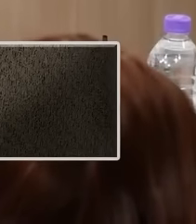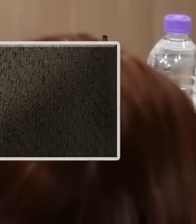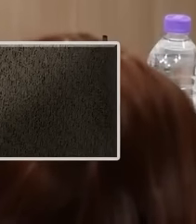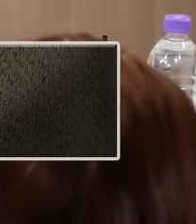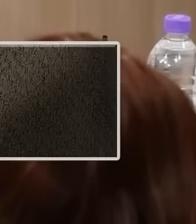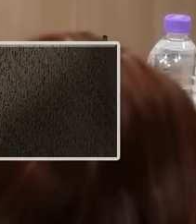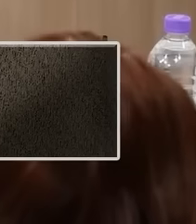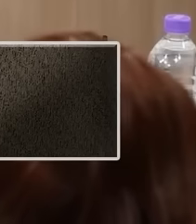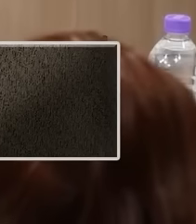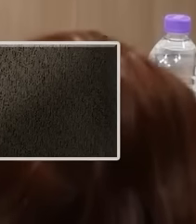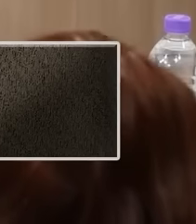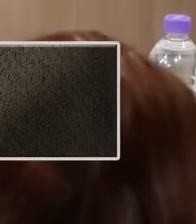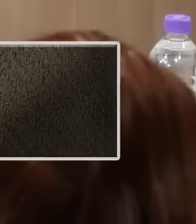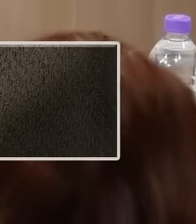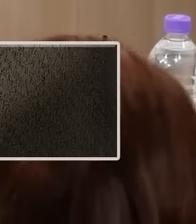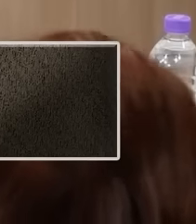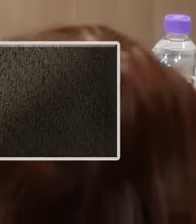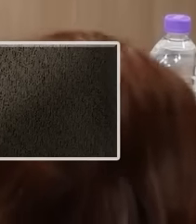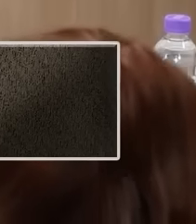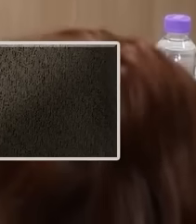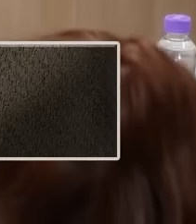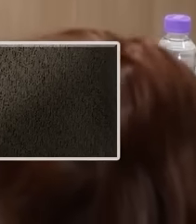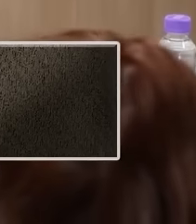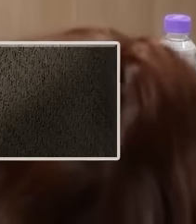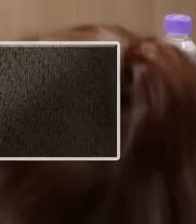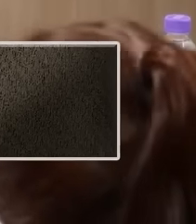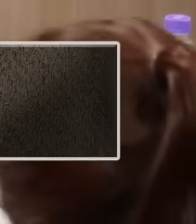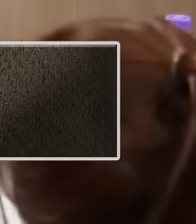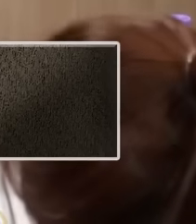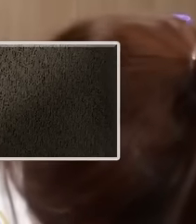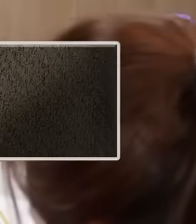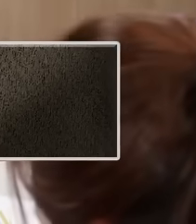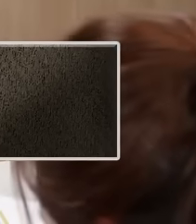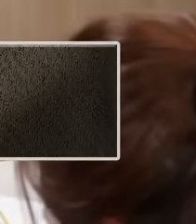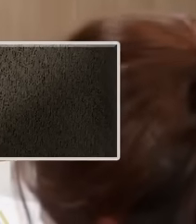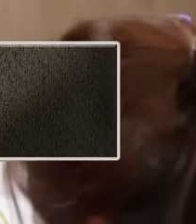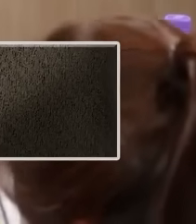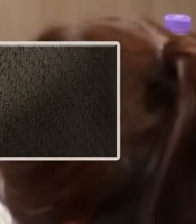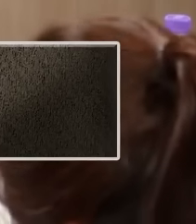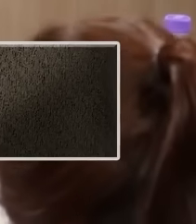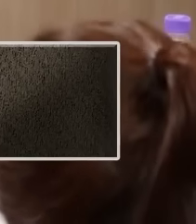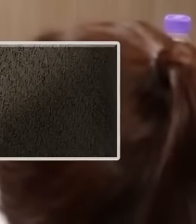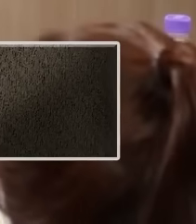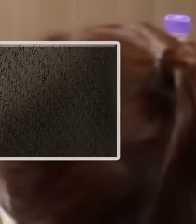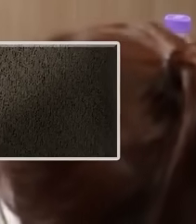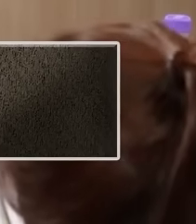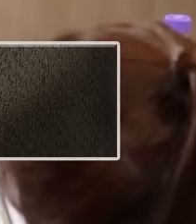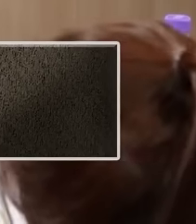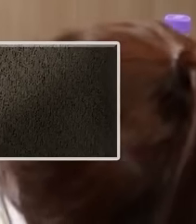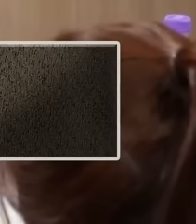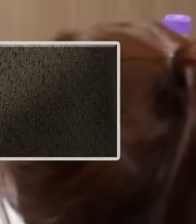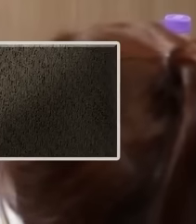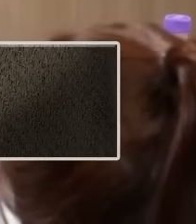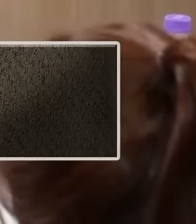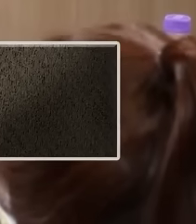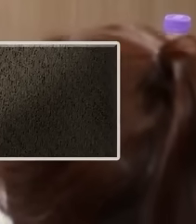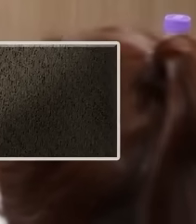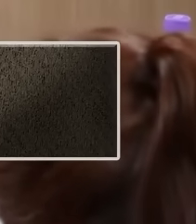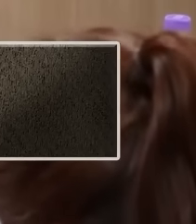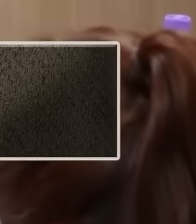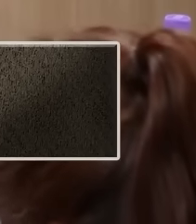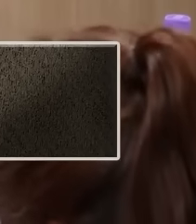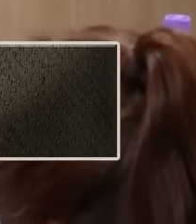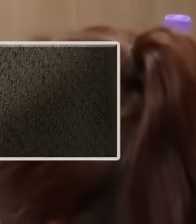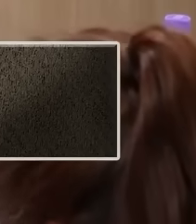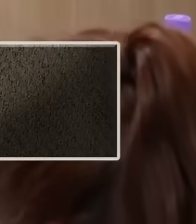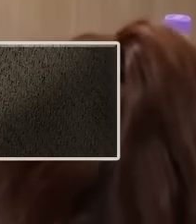재건축을 속도를 내서 좀 진행을 하겠다라는 네. 대책들도 많이 있습니다. 그러니까 알겠습니다. 사실 기존에 있는 집들을 허물고 새로 짓지